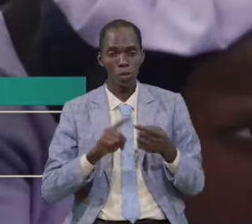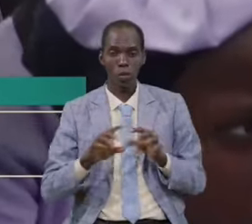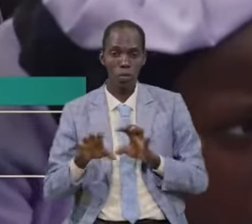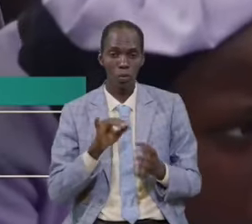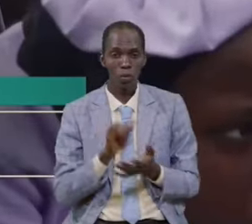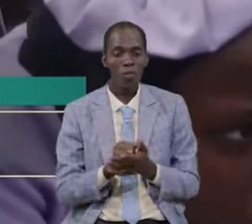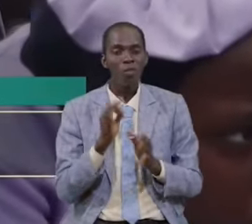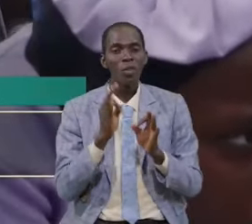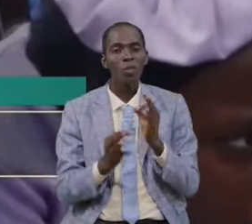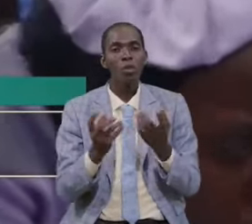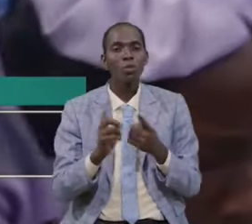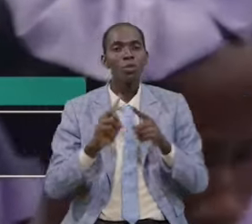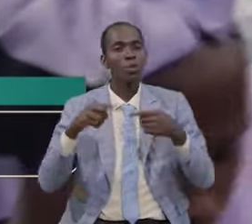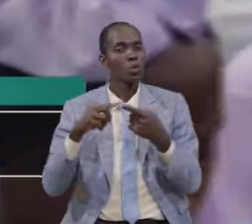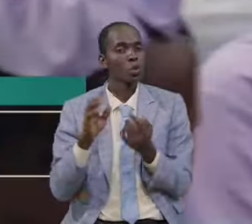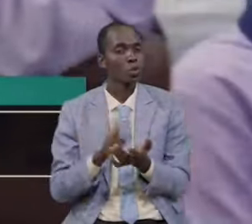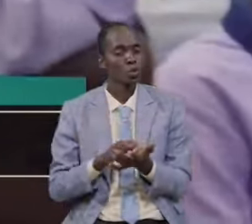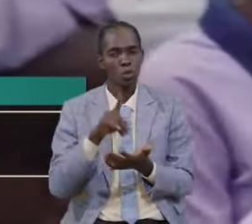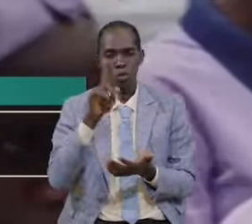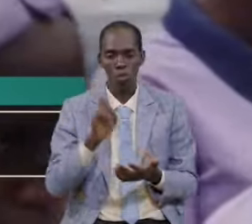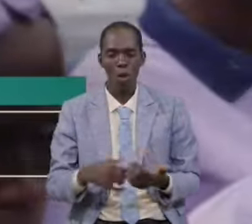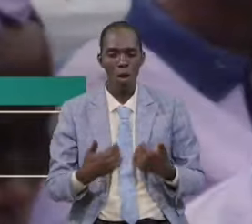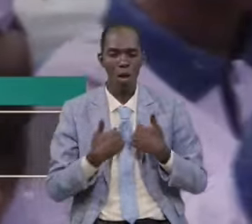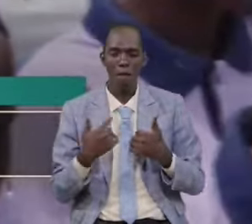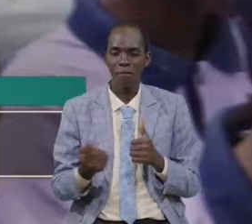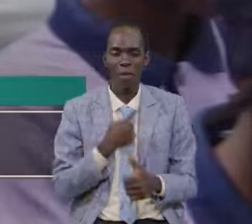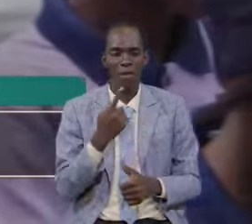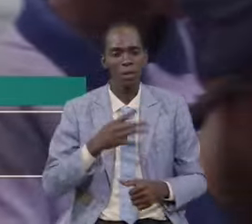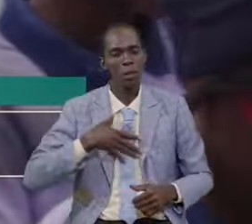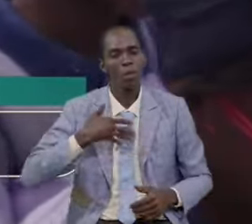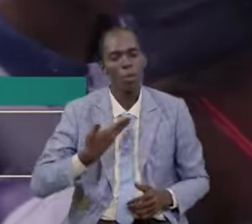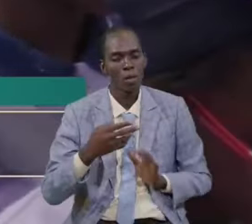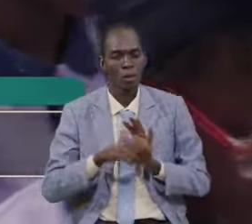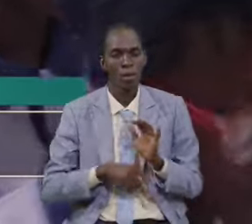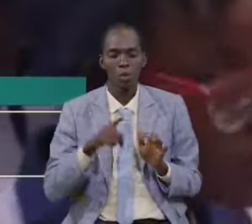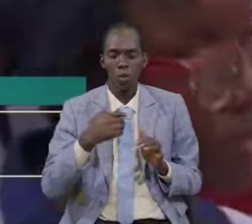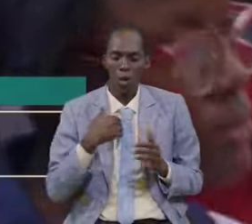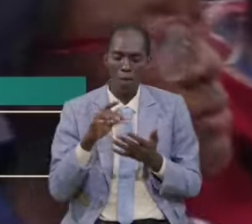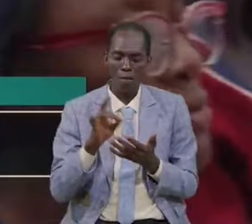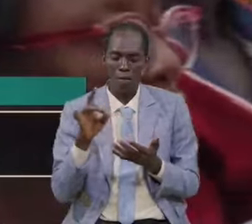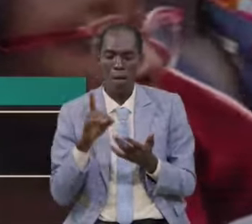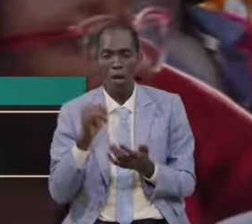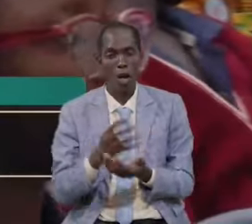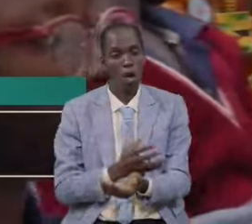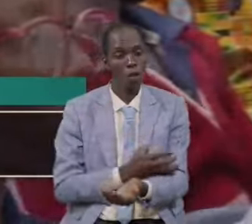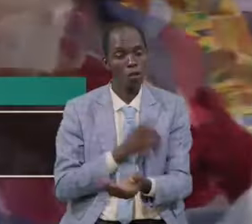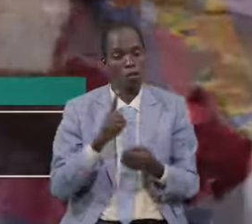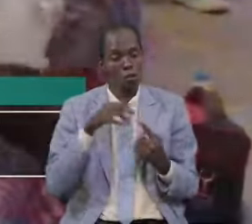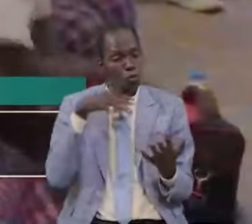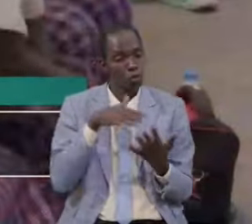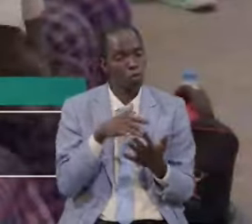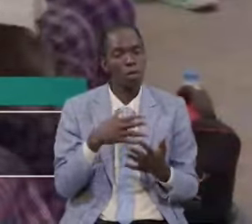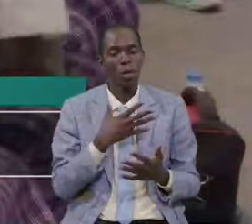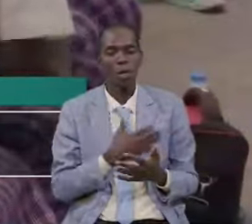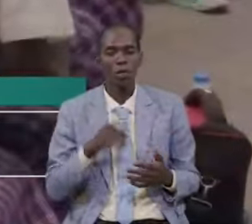à l'école, tu dois avoir la volonté de le faire. Tu as choisi une filière, une série, la